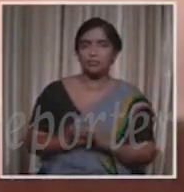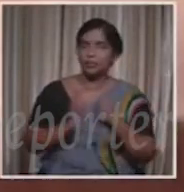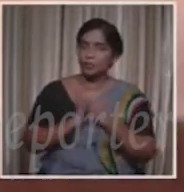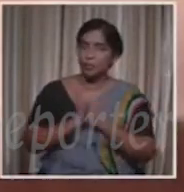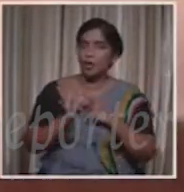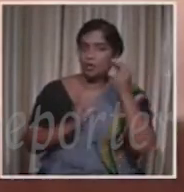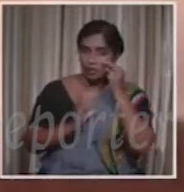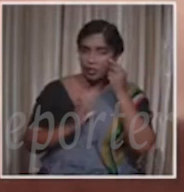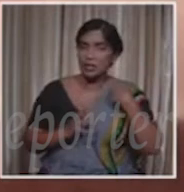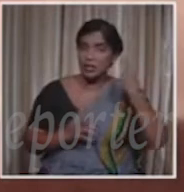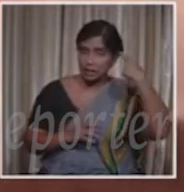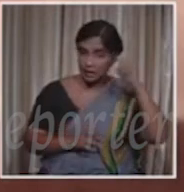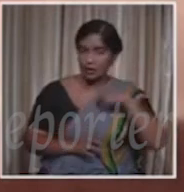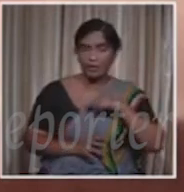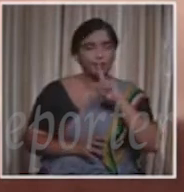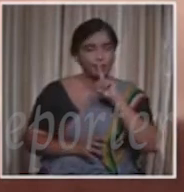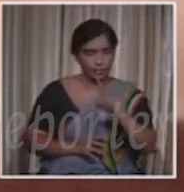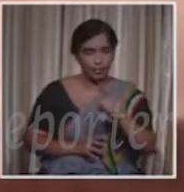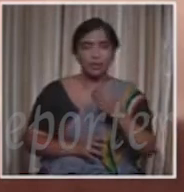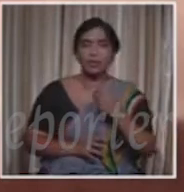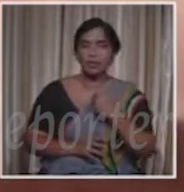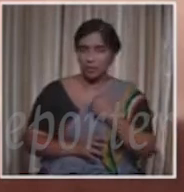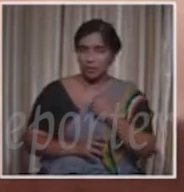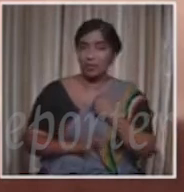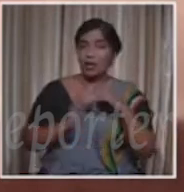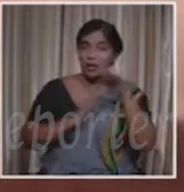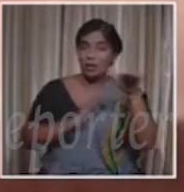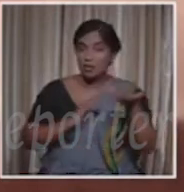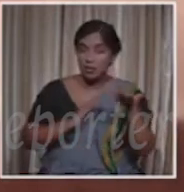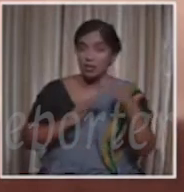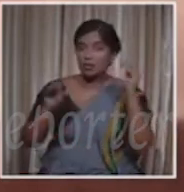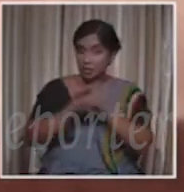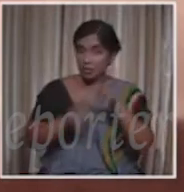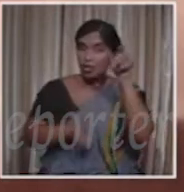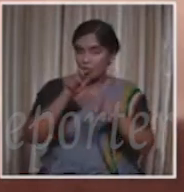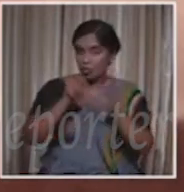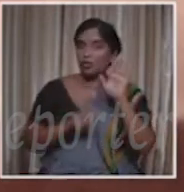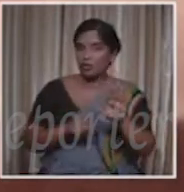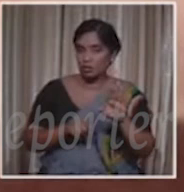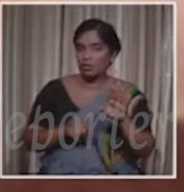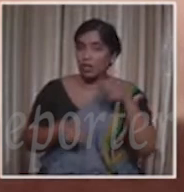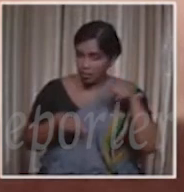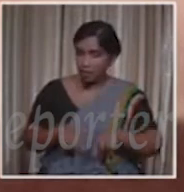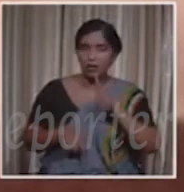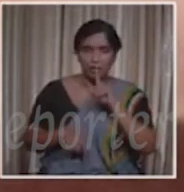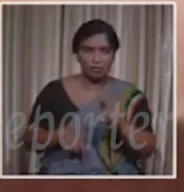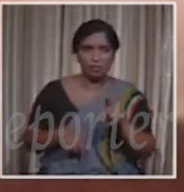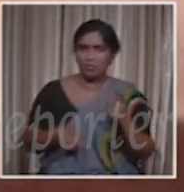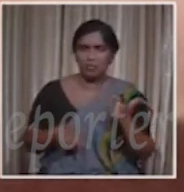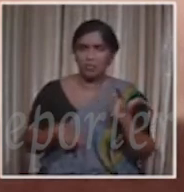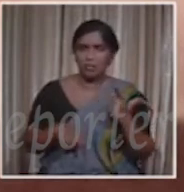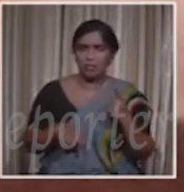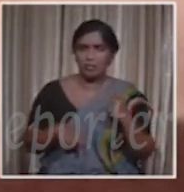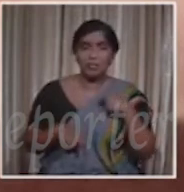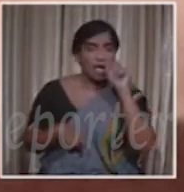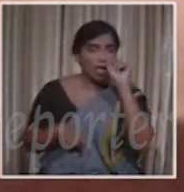ඊයේ කිව්වා ඔබතුමාට අපිට ගම්මට්ටමින් සම්බන්ධ වෙච්ච අය ඉන්නවයි කියලා. මම දැනුත් කියන්නේ ඒකයි. මම කියන්නේ මම ඔබතුමාගේ නම කිව්වේ